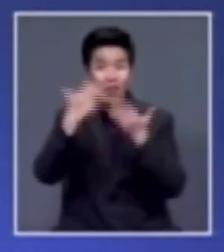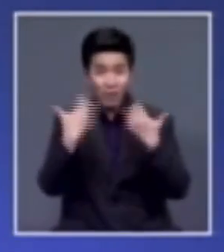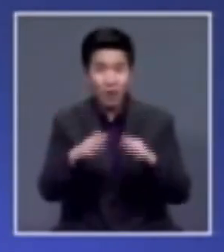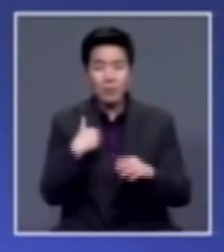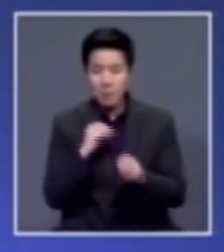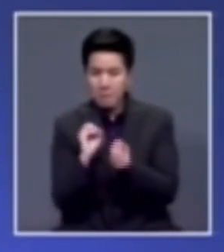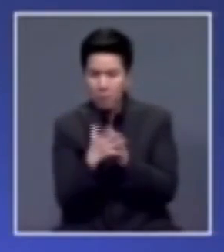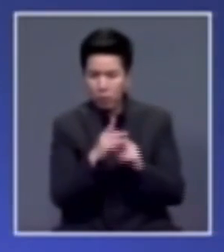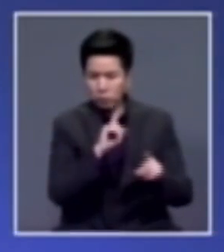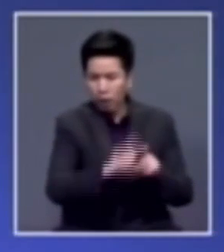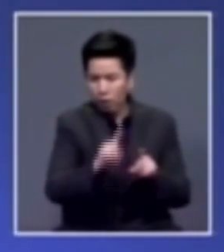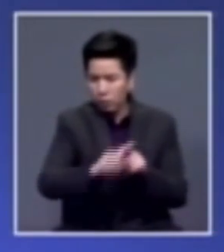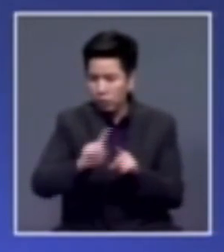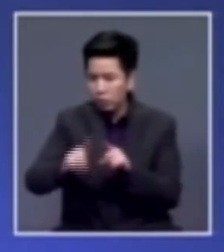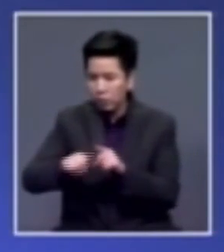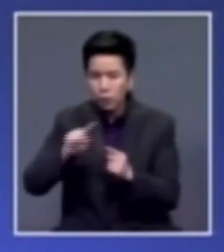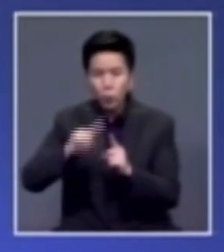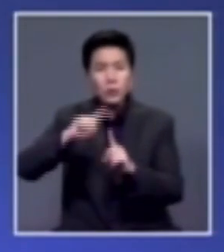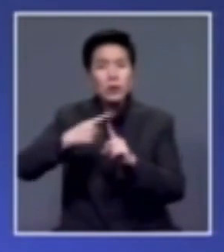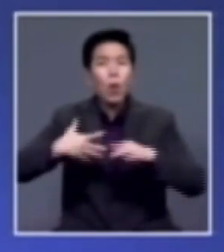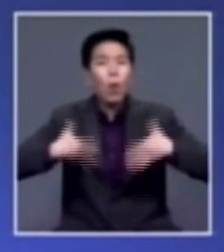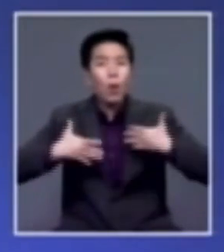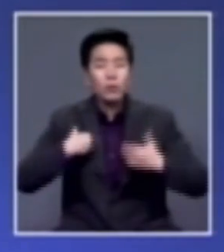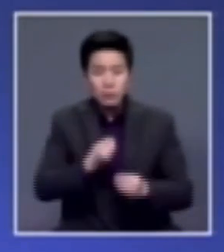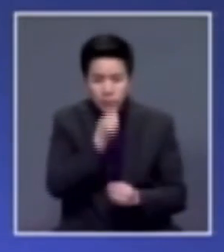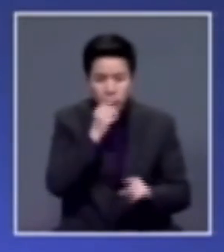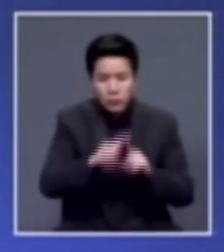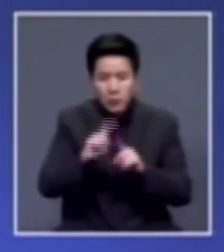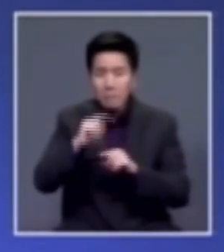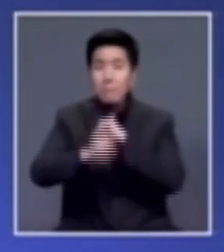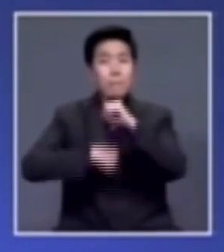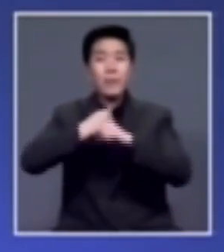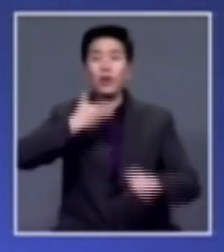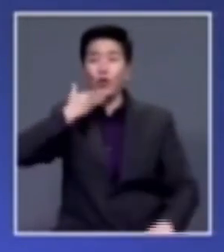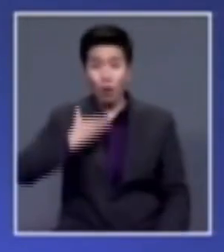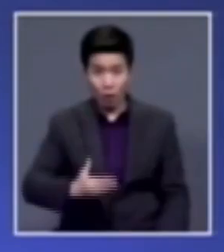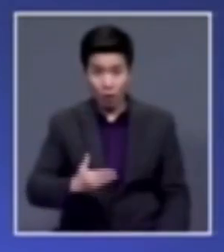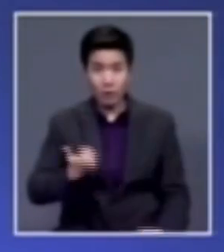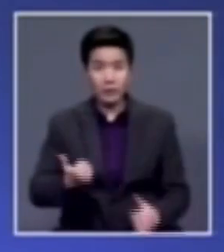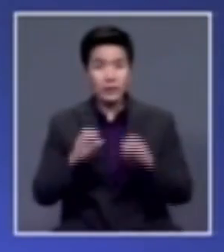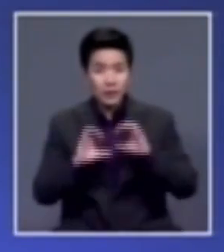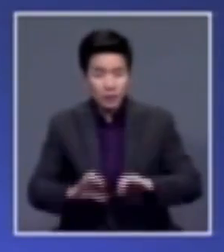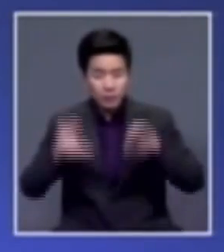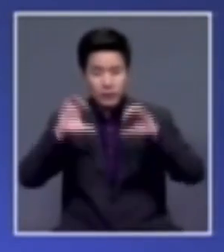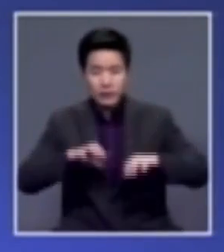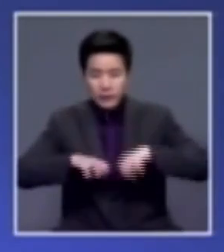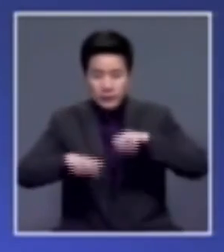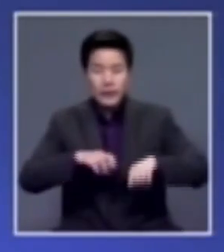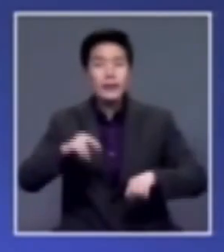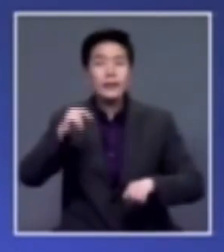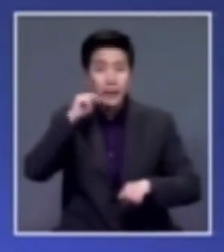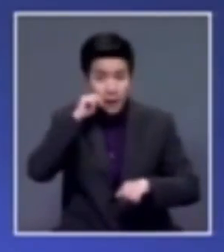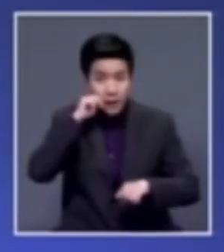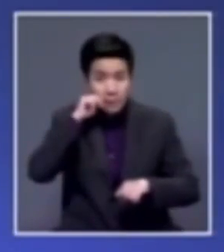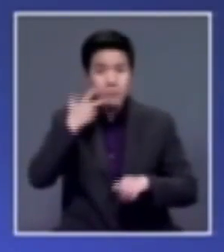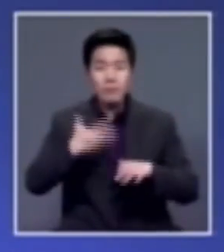เรามีผลไม้เมืองร้อนที่หลากหลายหากินง่ายตามฤดูกาลได้ตลอดทั้งปีนะครับโดยรัฐบาลก็ต้องไปบริหารจัดการน้